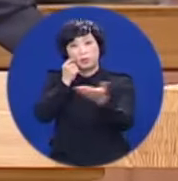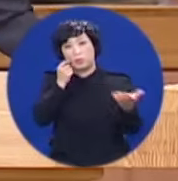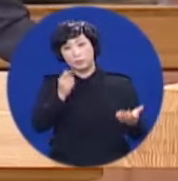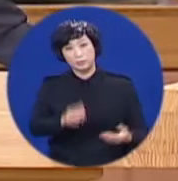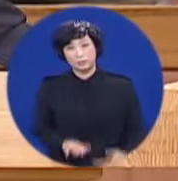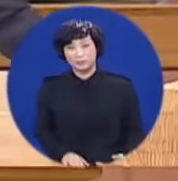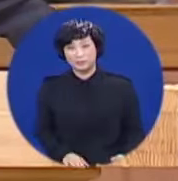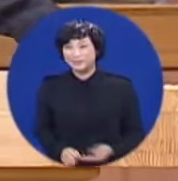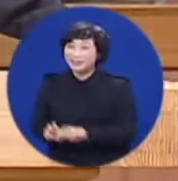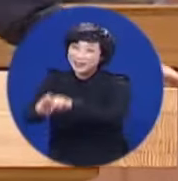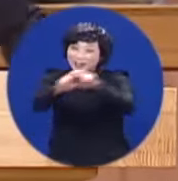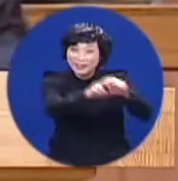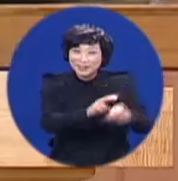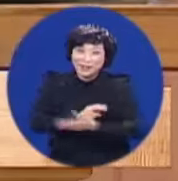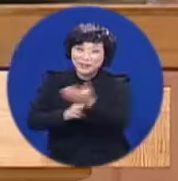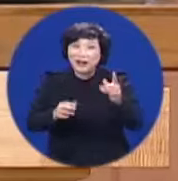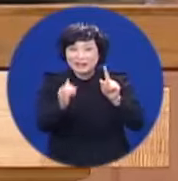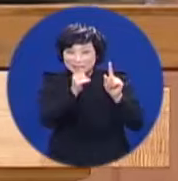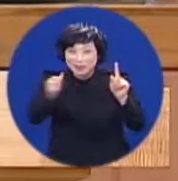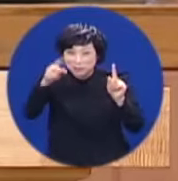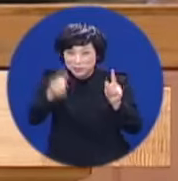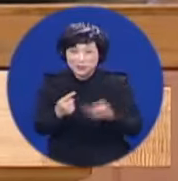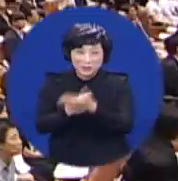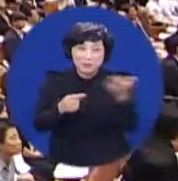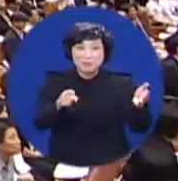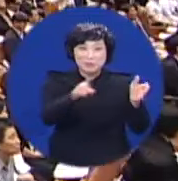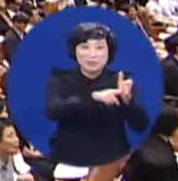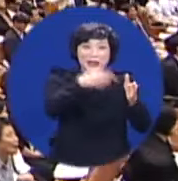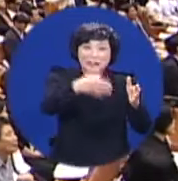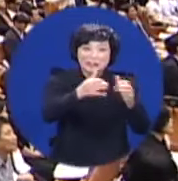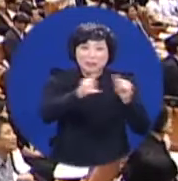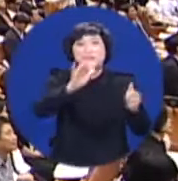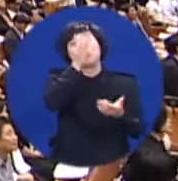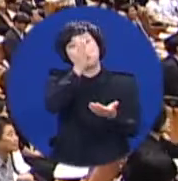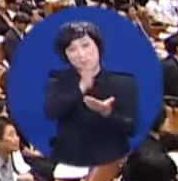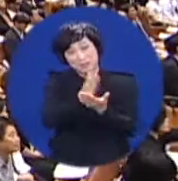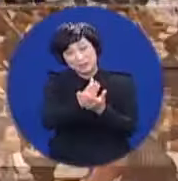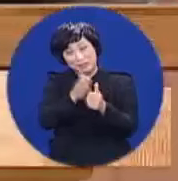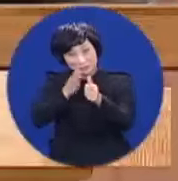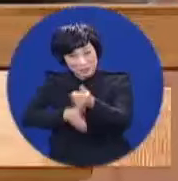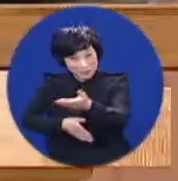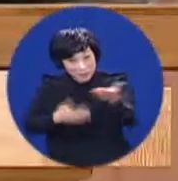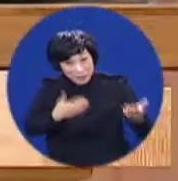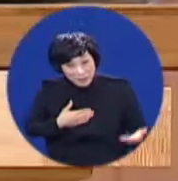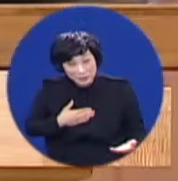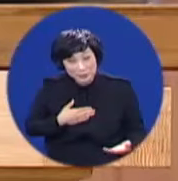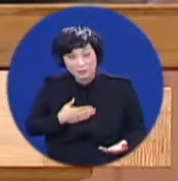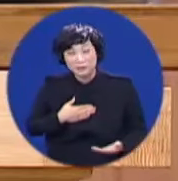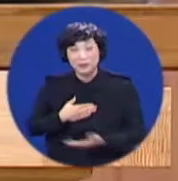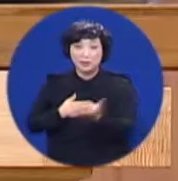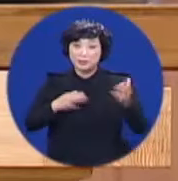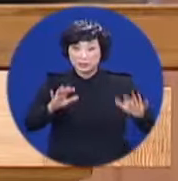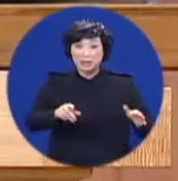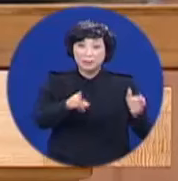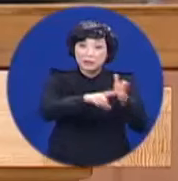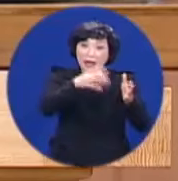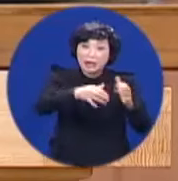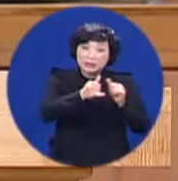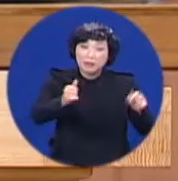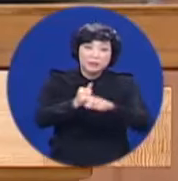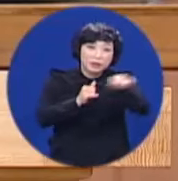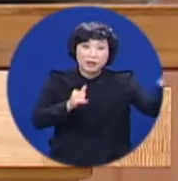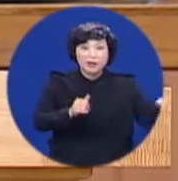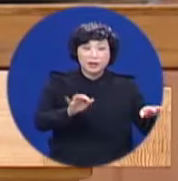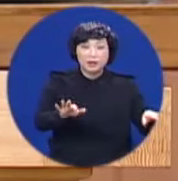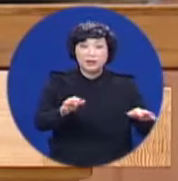여기는 한 사람도 세상 사람이 없기를 바라며 자 세상은 능히 저를 받지